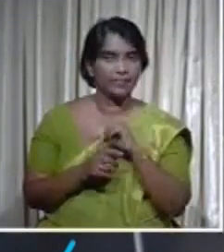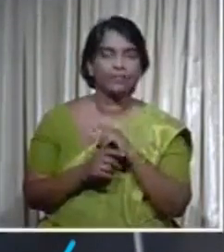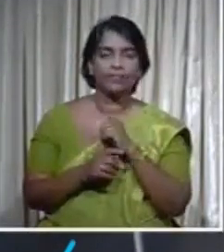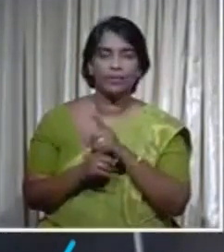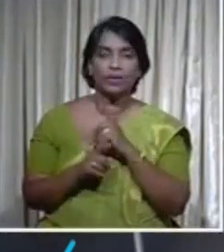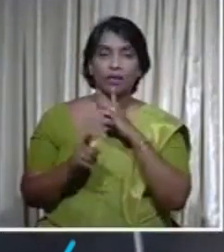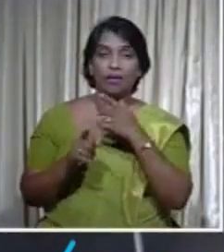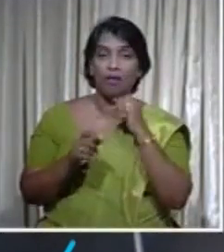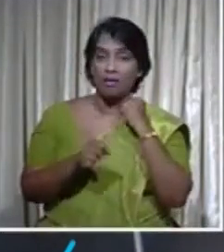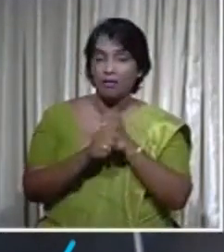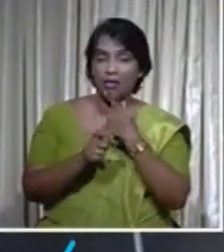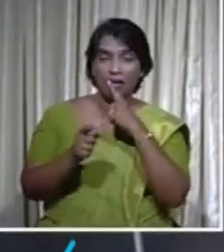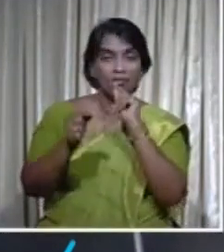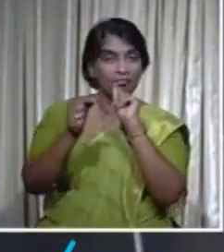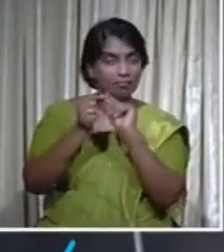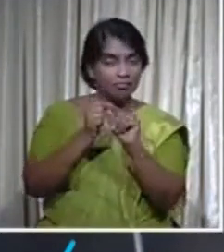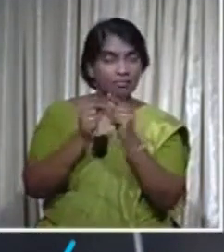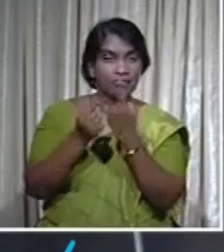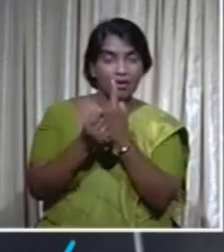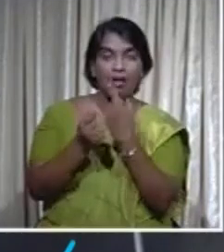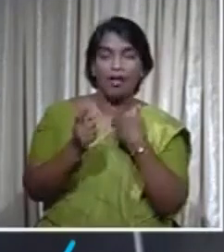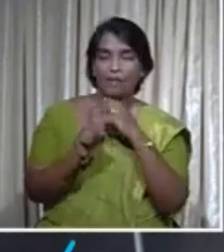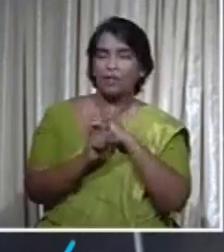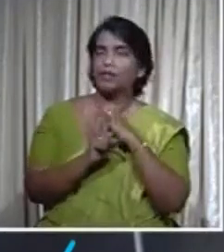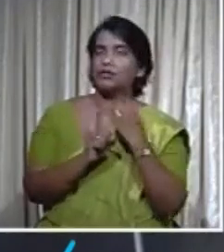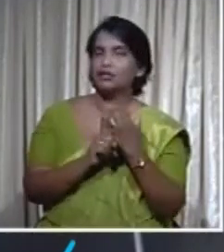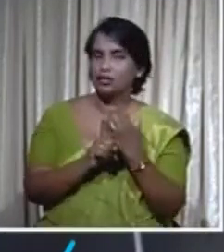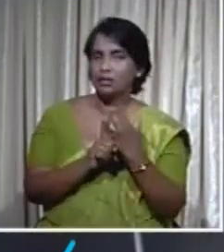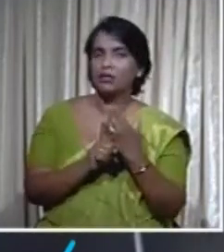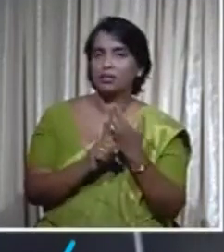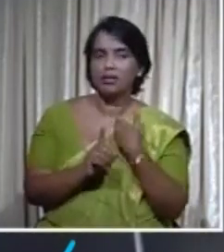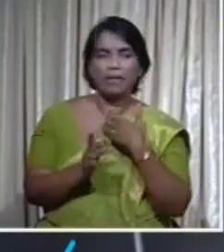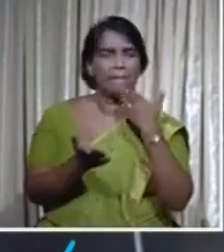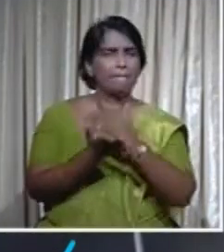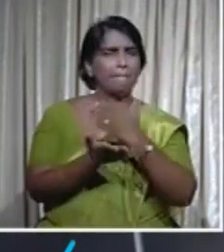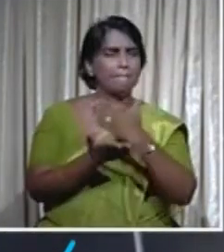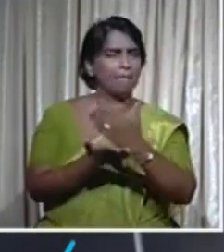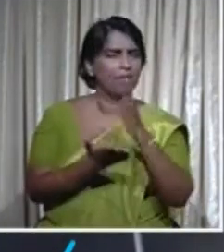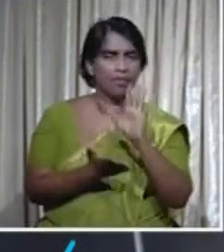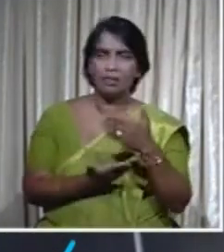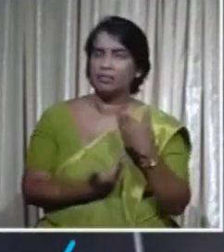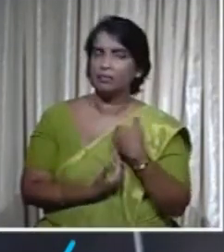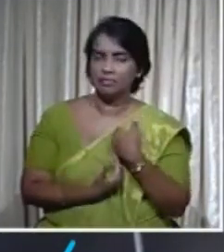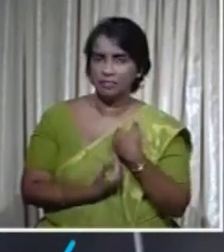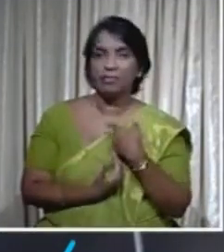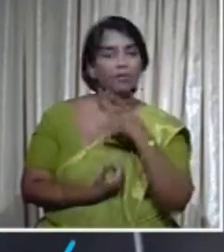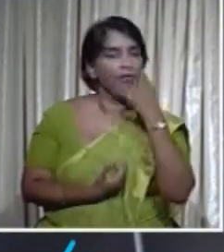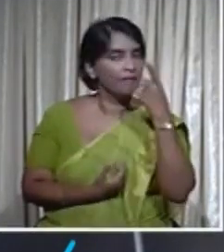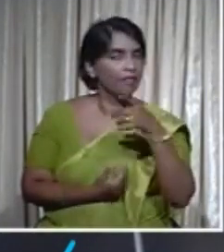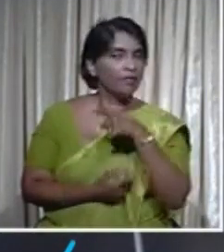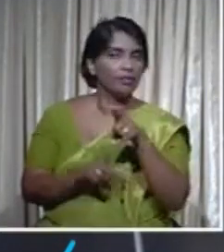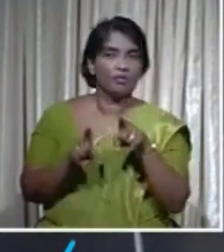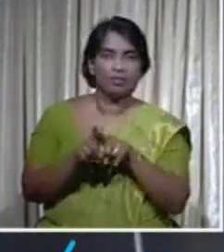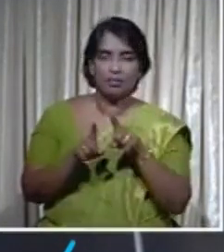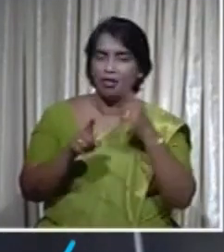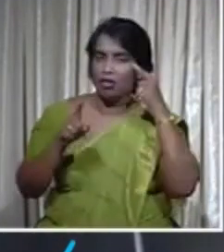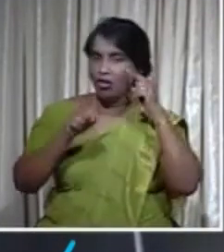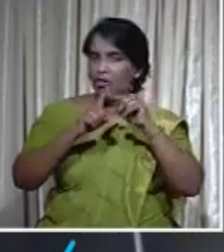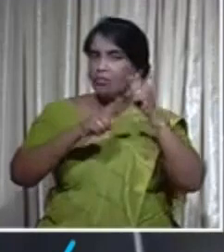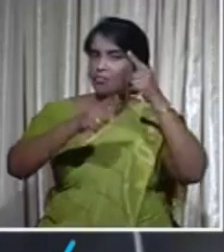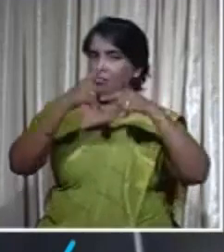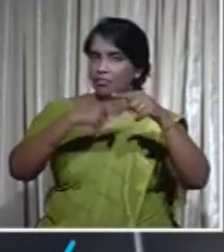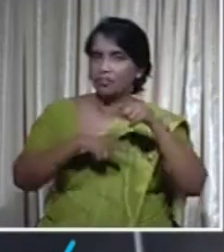தடை விதிக்கப்பட்டிருக்கிறது ஆகவே இந்த விடயத்திலே அரசாங்கம் இந்த தடை